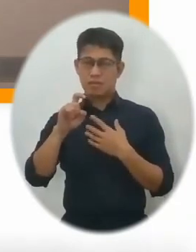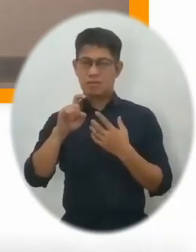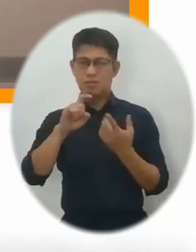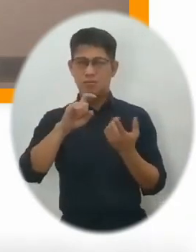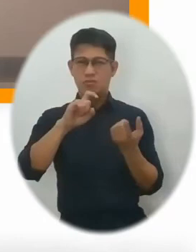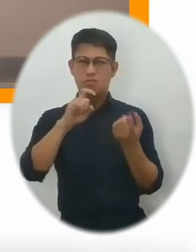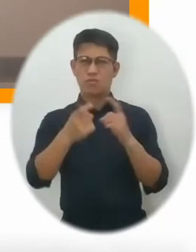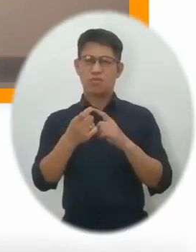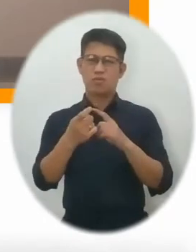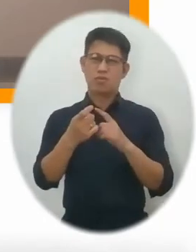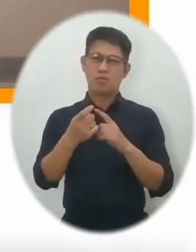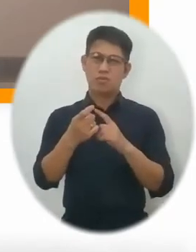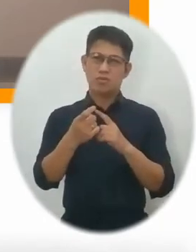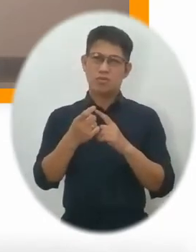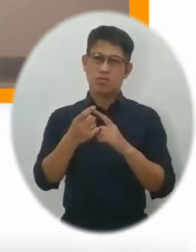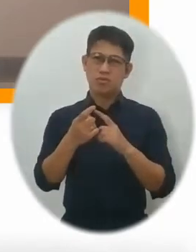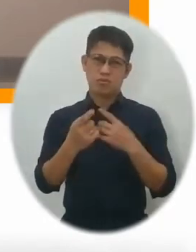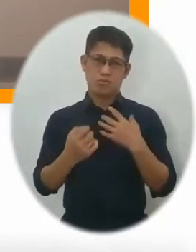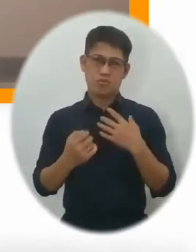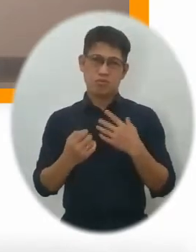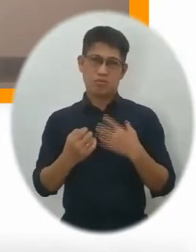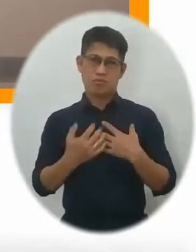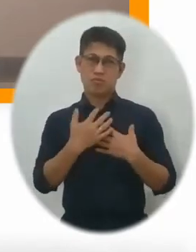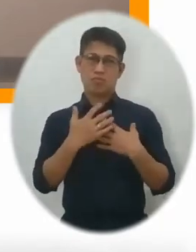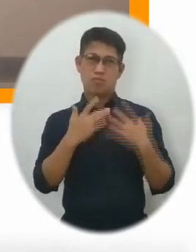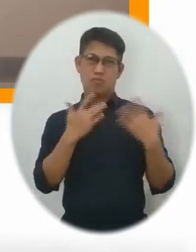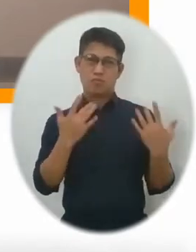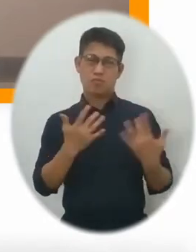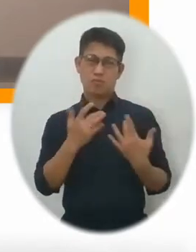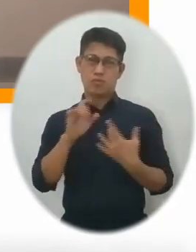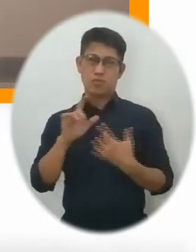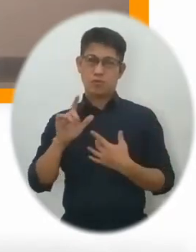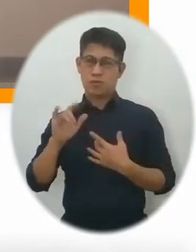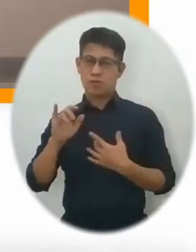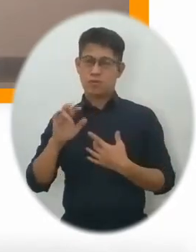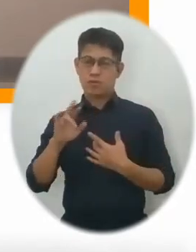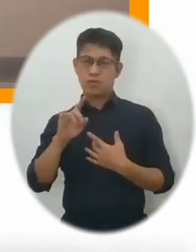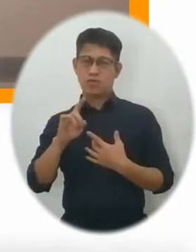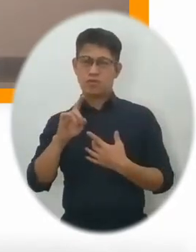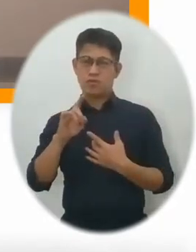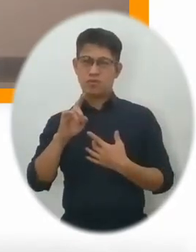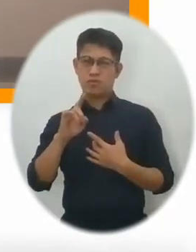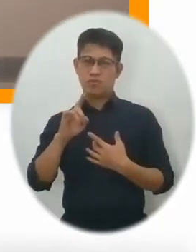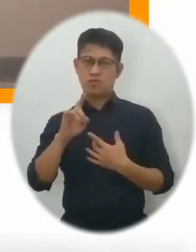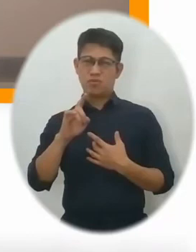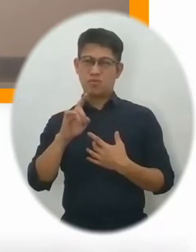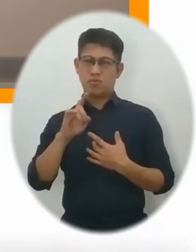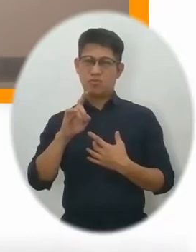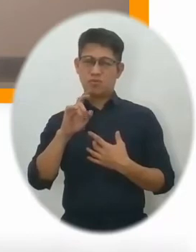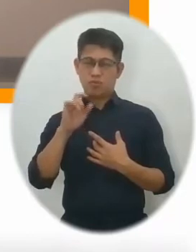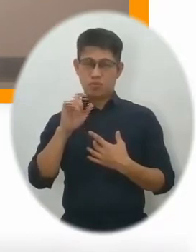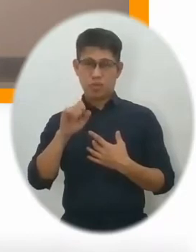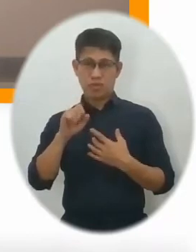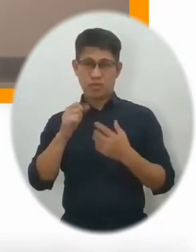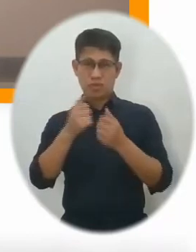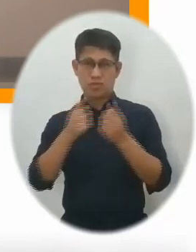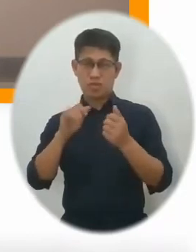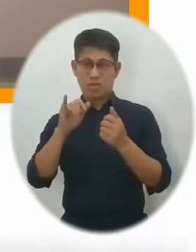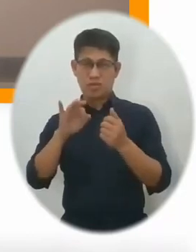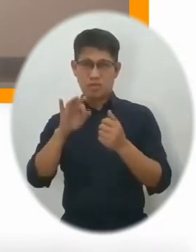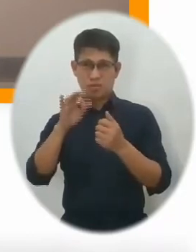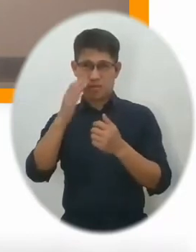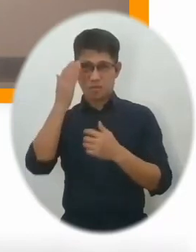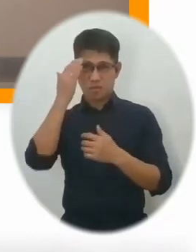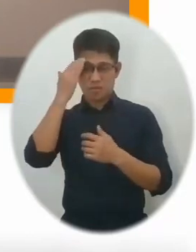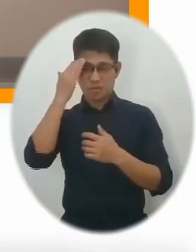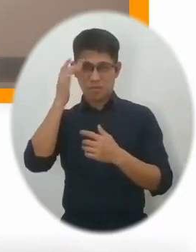ay maaring humantong sa pinsala sa puso o matay. Ang ganitong pinsala ay maiiwasan